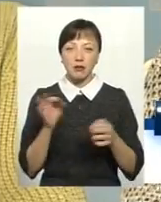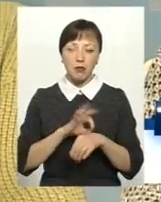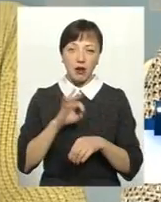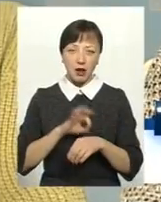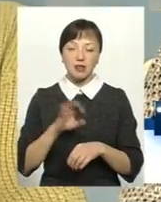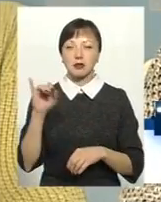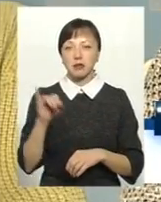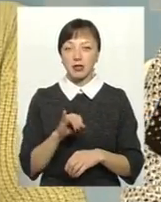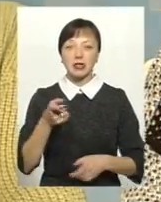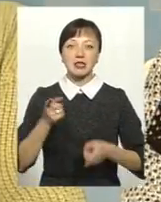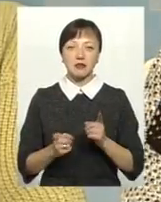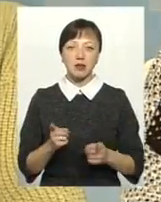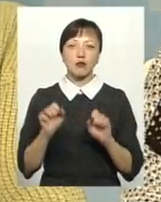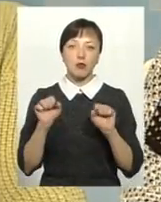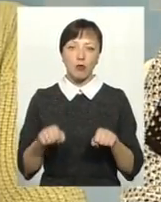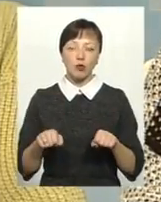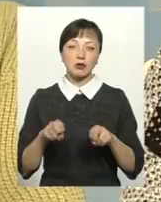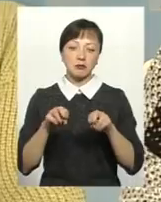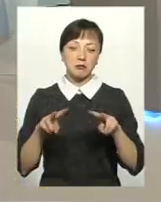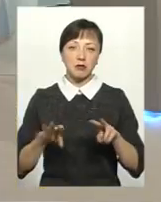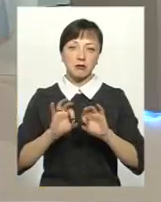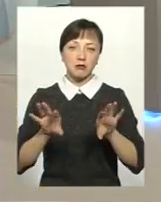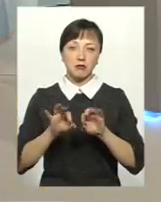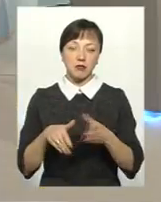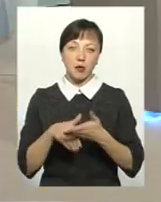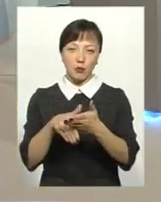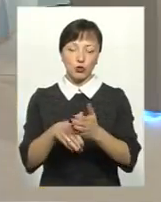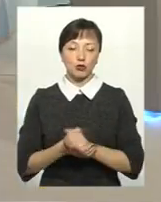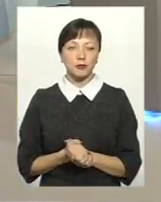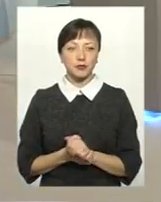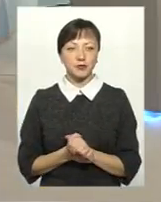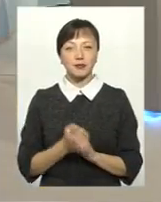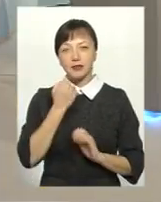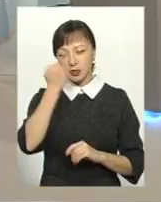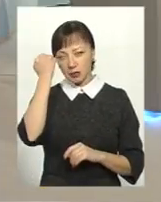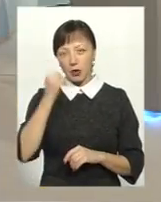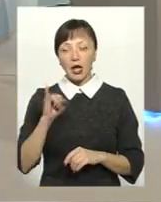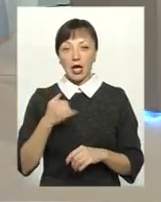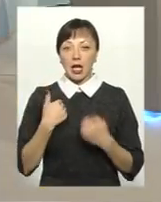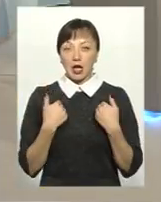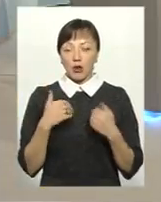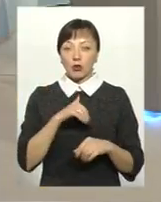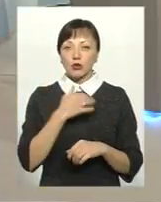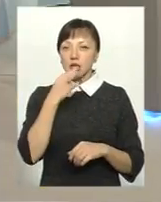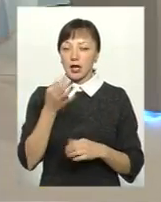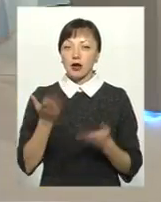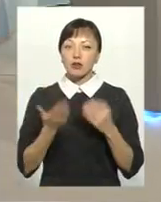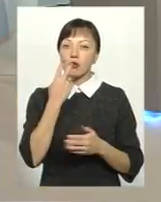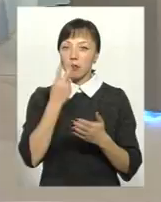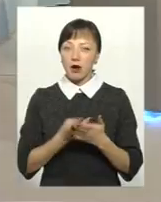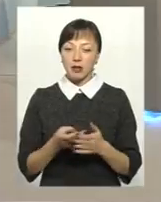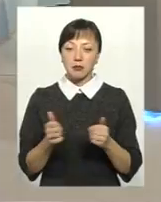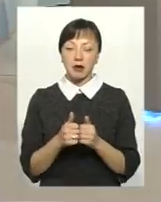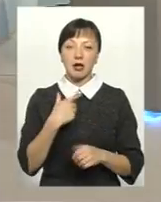болезнями и действительно могут квалифицированно оказать вам помощь. Спасибо. Ну і за своєю сторони я хочу сказати, якщо ви бачите